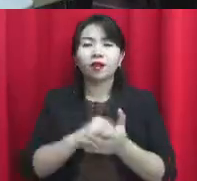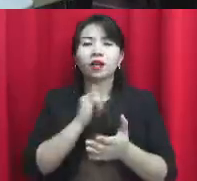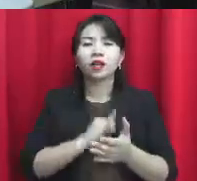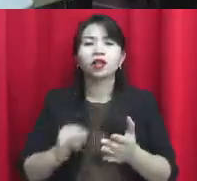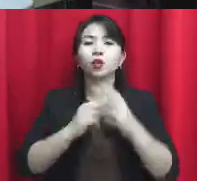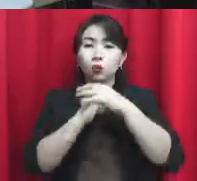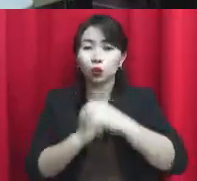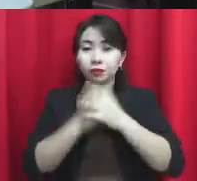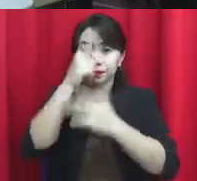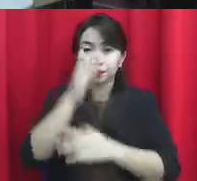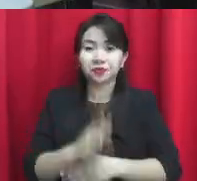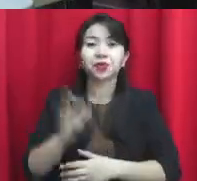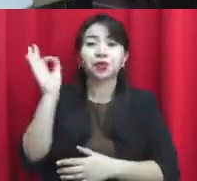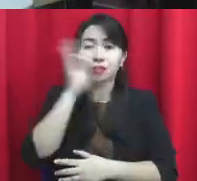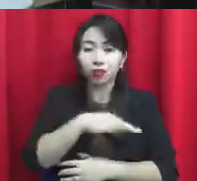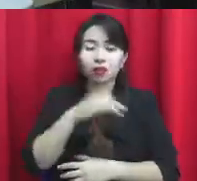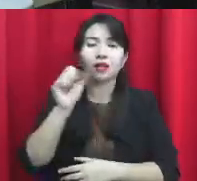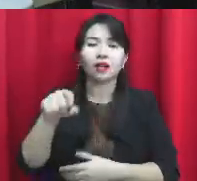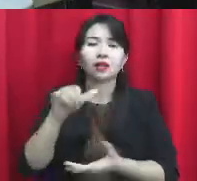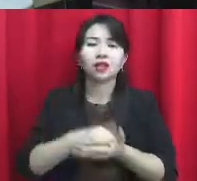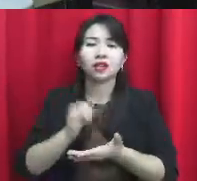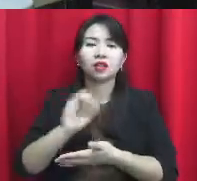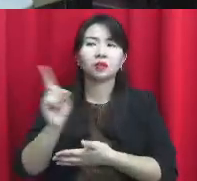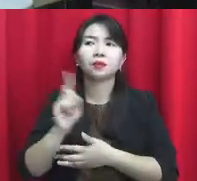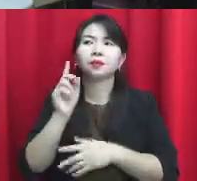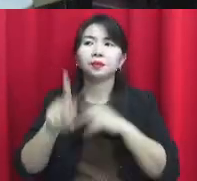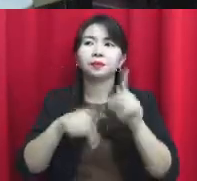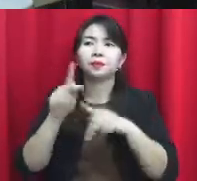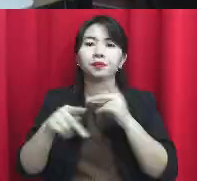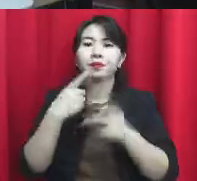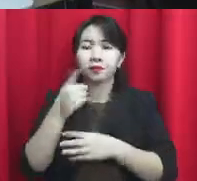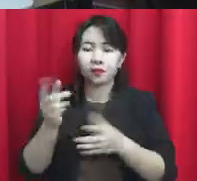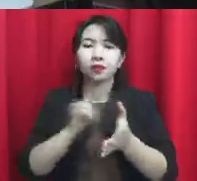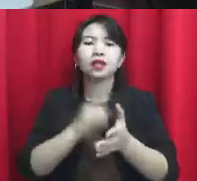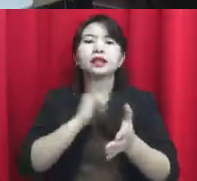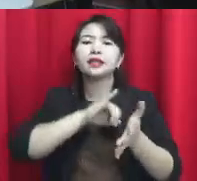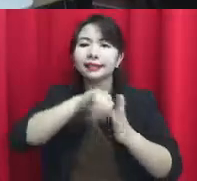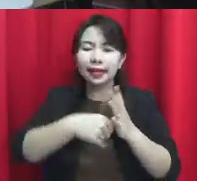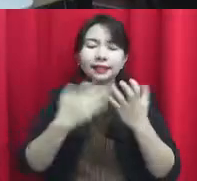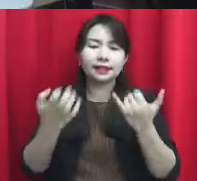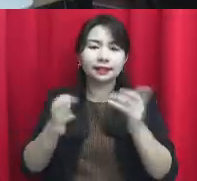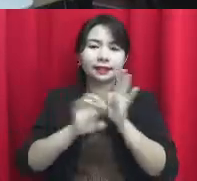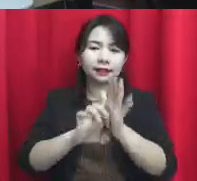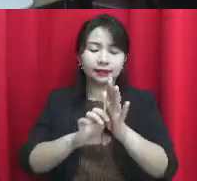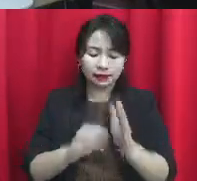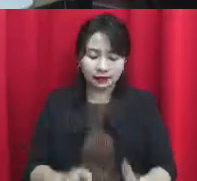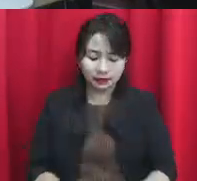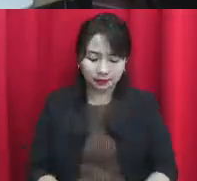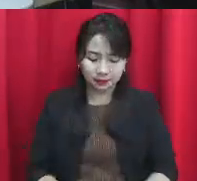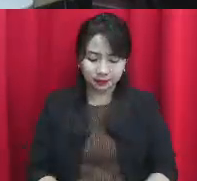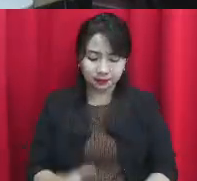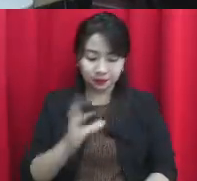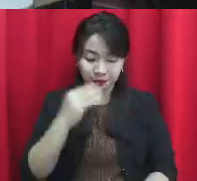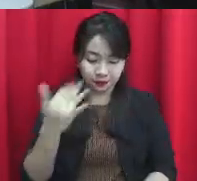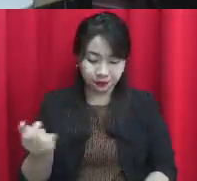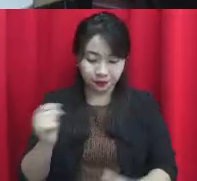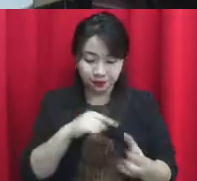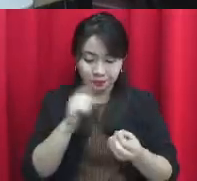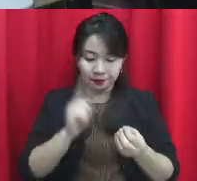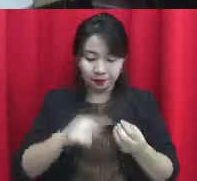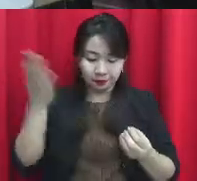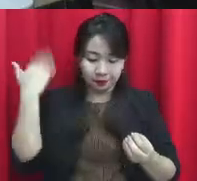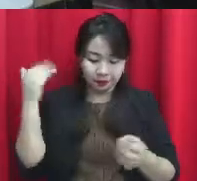3 which is Yun ang hindi nakikita ng mga tao well isa lamang yun sa illustration balik tayo dito sa ating flashback regarding the